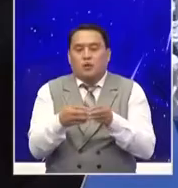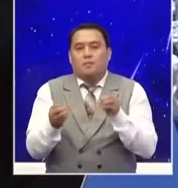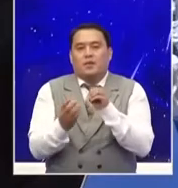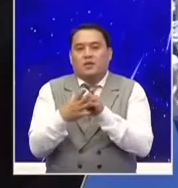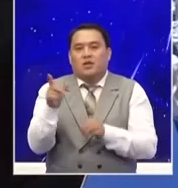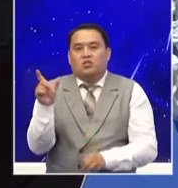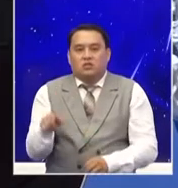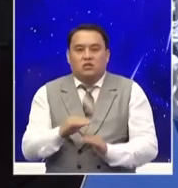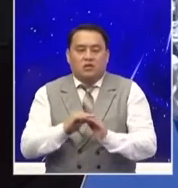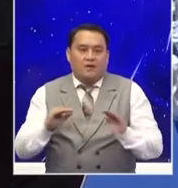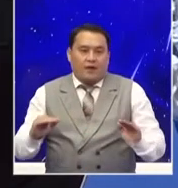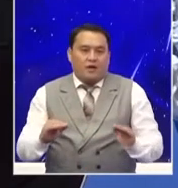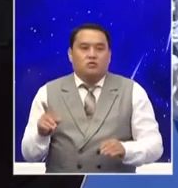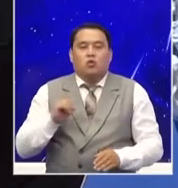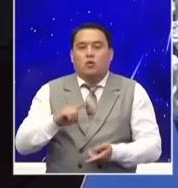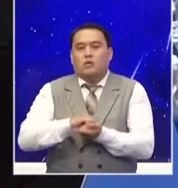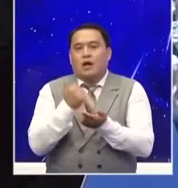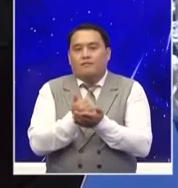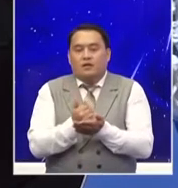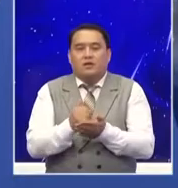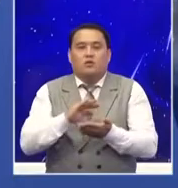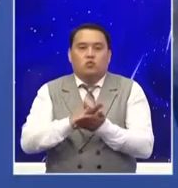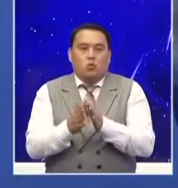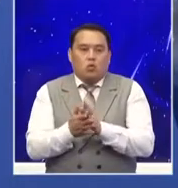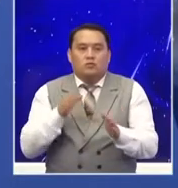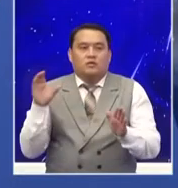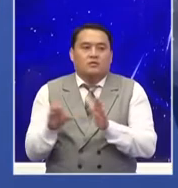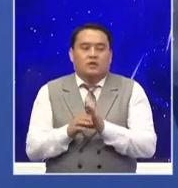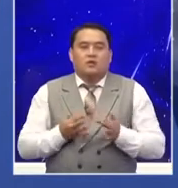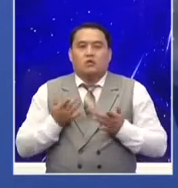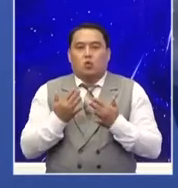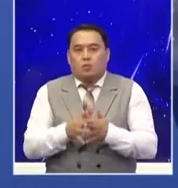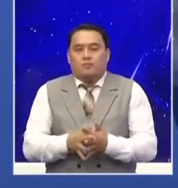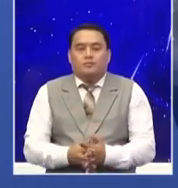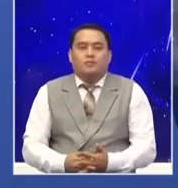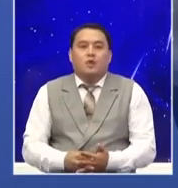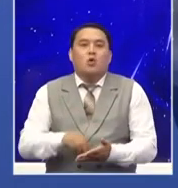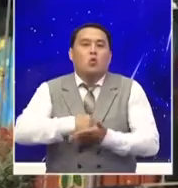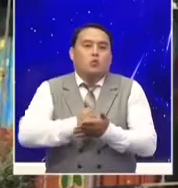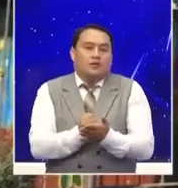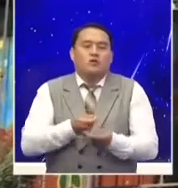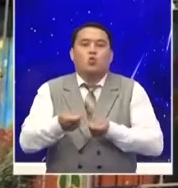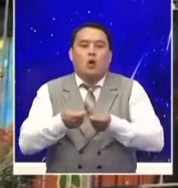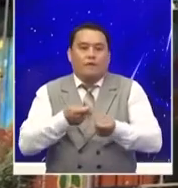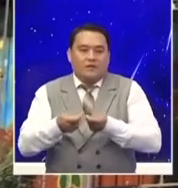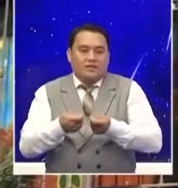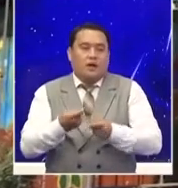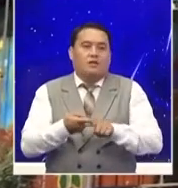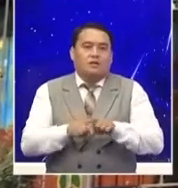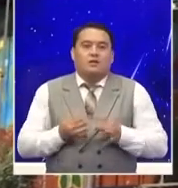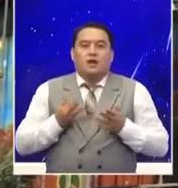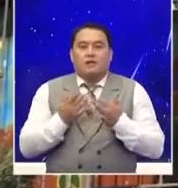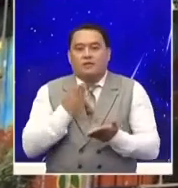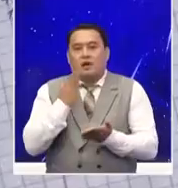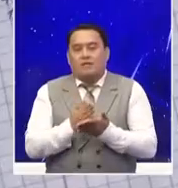не более 15 детей. Главным условием их функционирования является соблюдение всех санитарных норм. Как утверждает руководство садика, данные требования